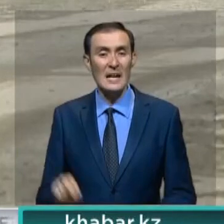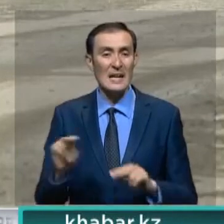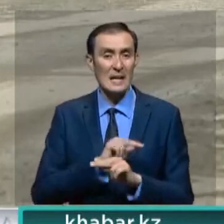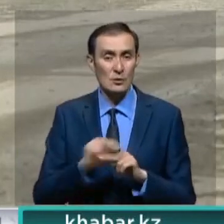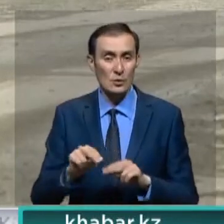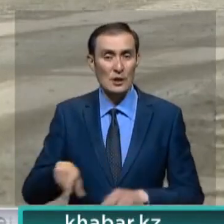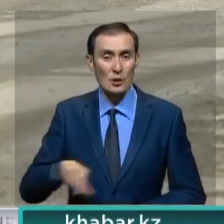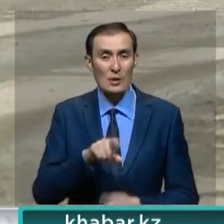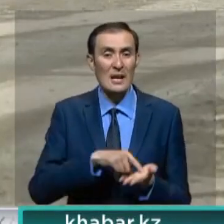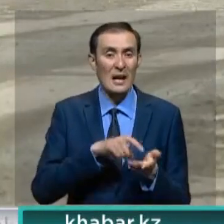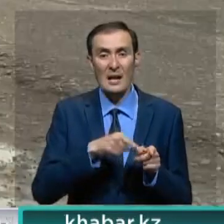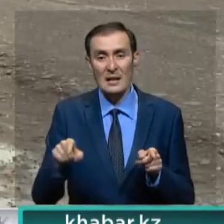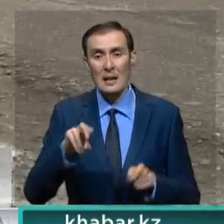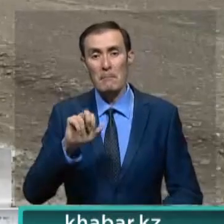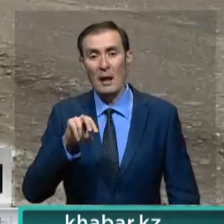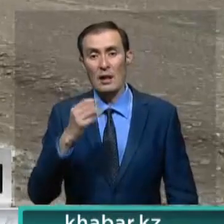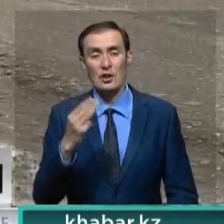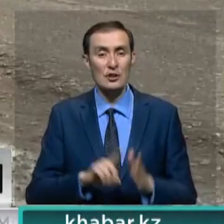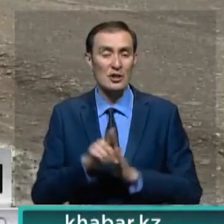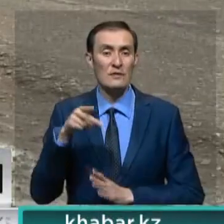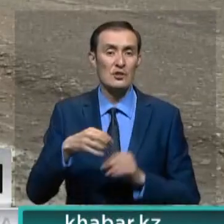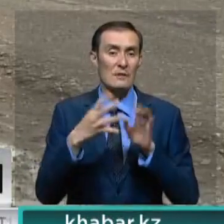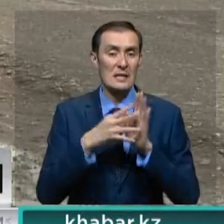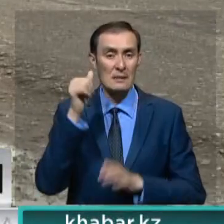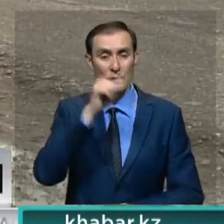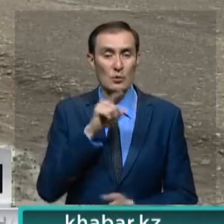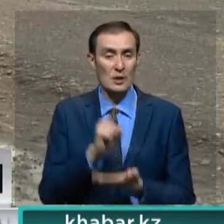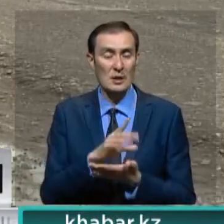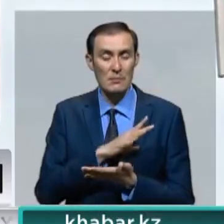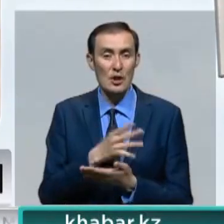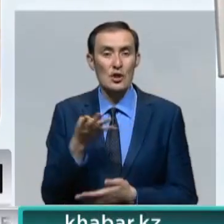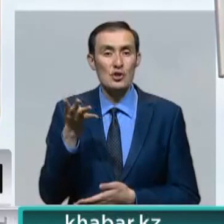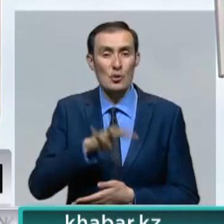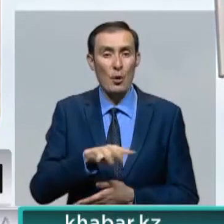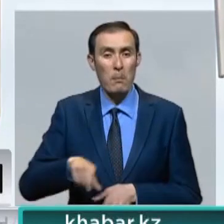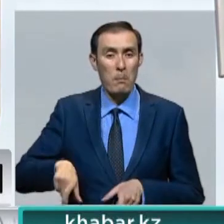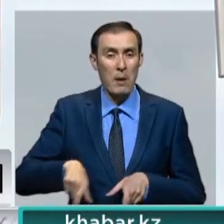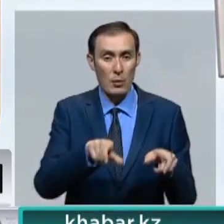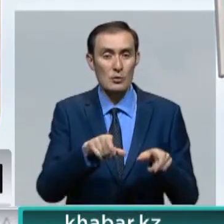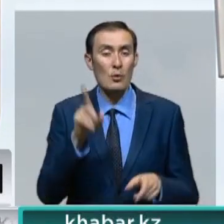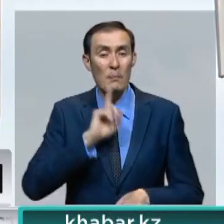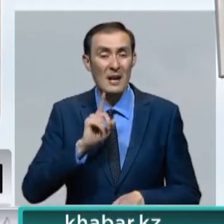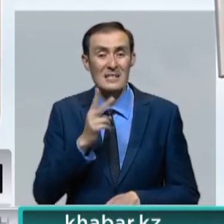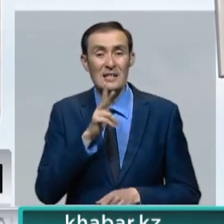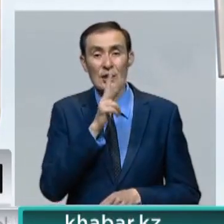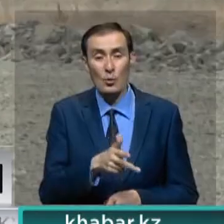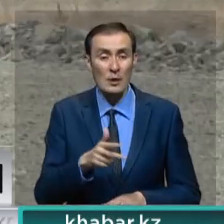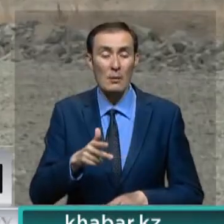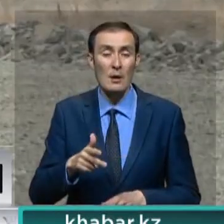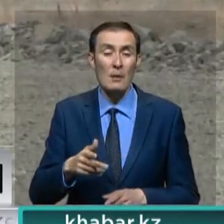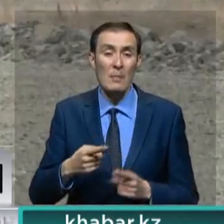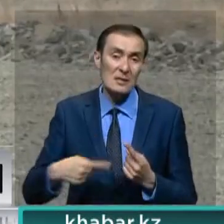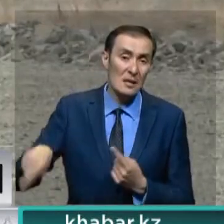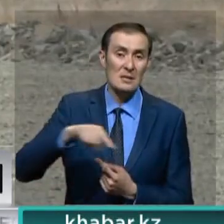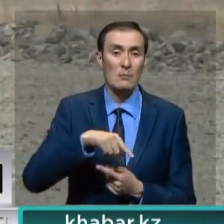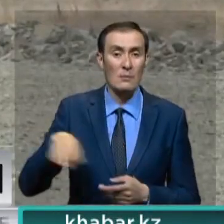Реконструкцию автодороги Караганда-Балхаш начали в 2019 году. Она должна стать 4-полосной. Но пока за 3 года по съездам и